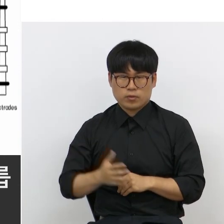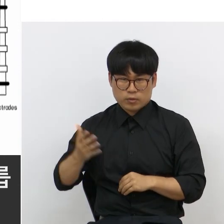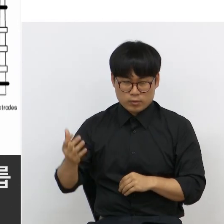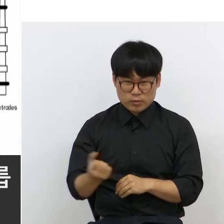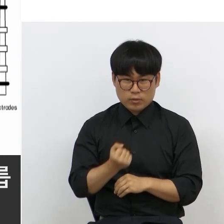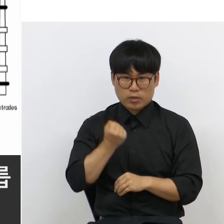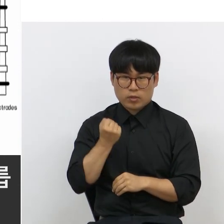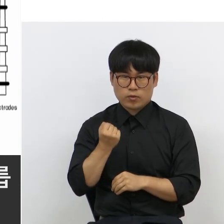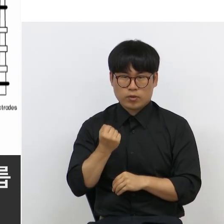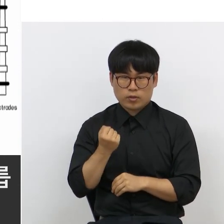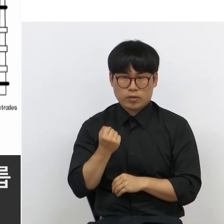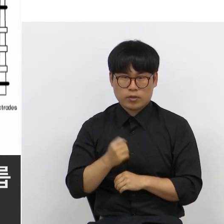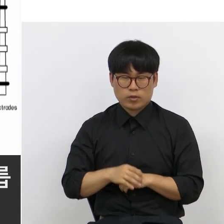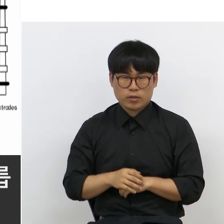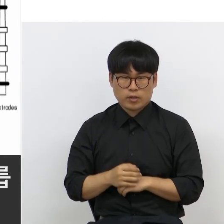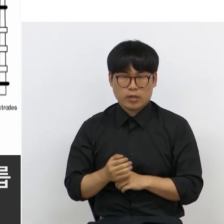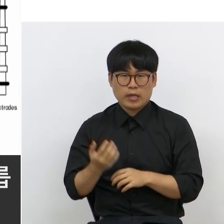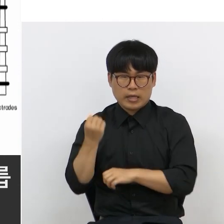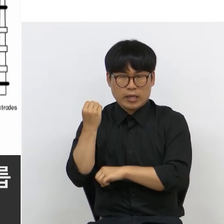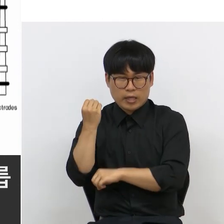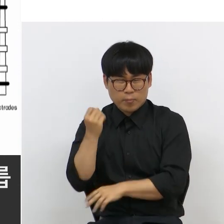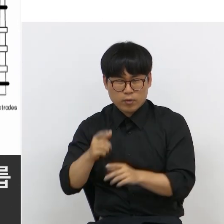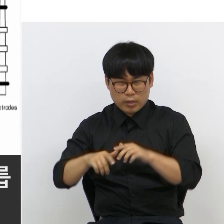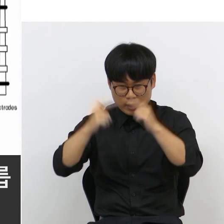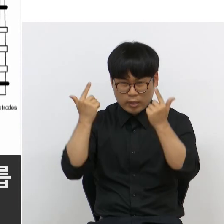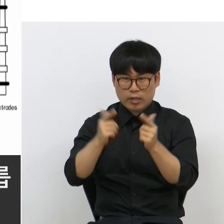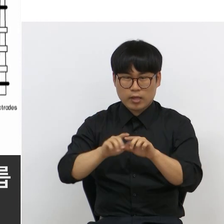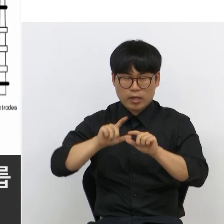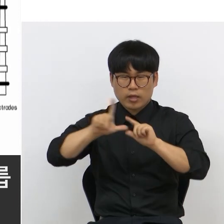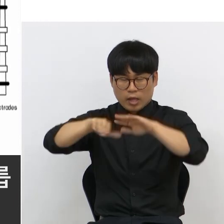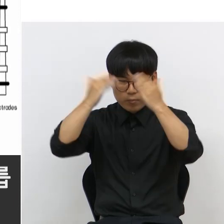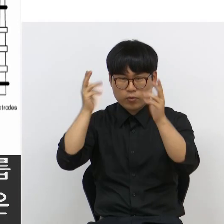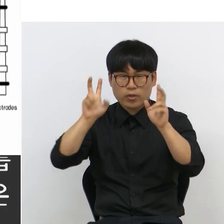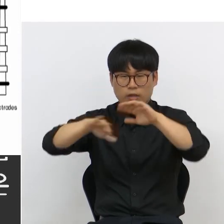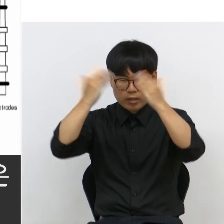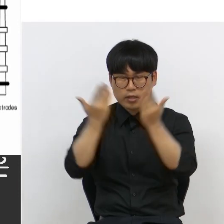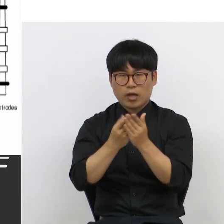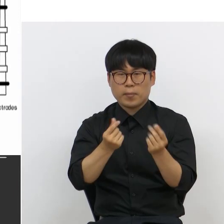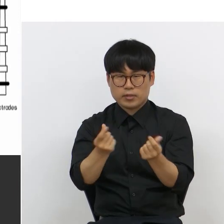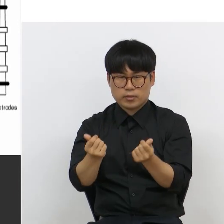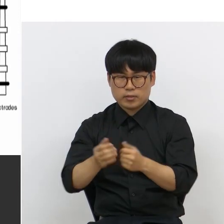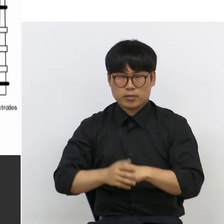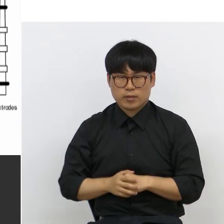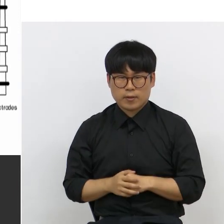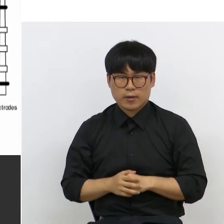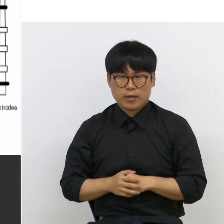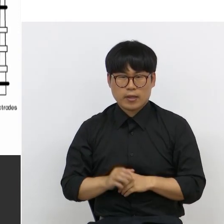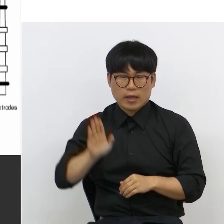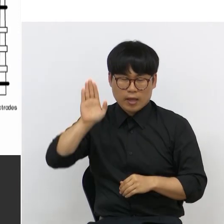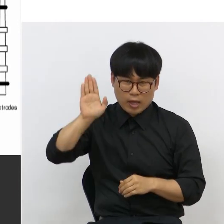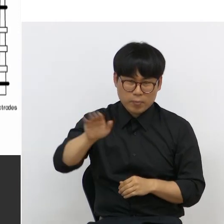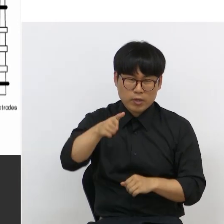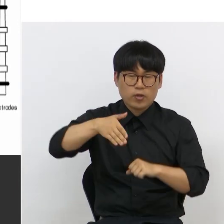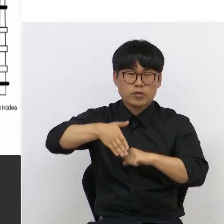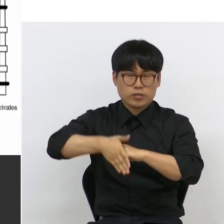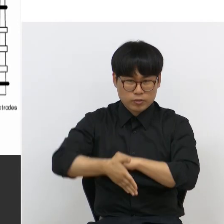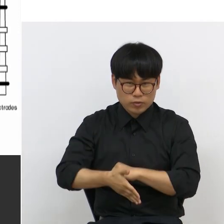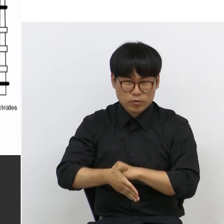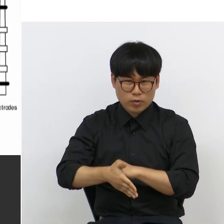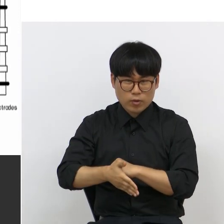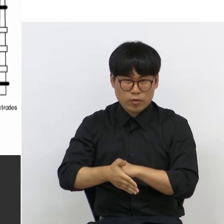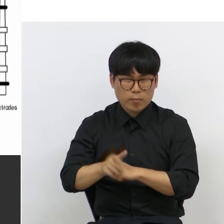가지고 있는 그런 기본 기전은 똑같습니다. 그래서 기전은 예전이나 지금이나 똑같고 앞으로도 이 기전이 크게 변할 것 같지는